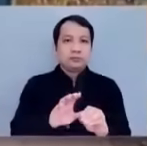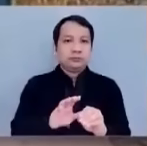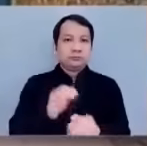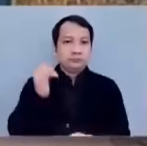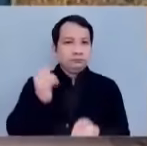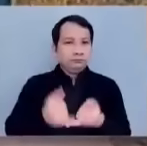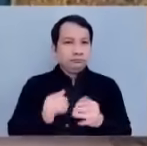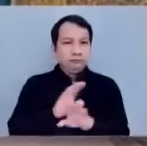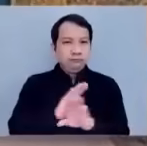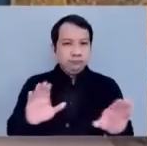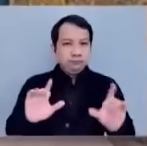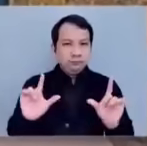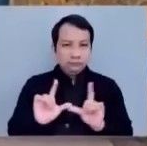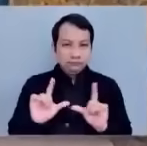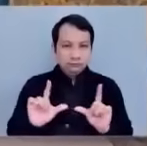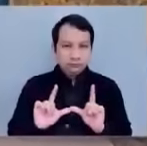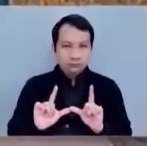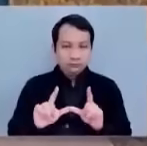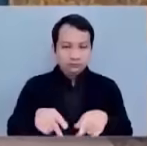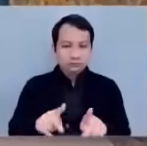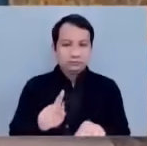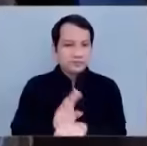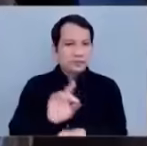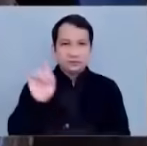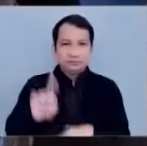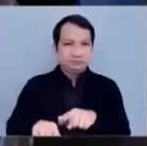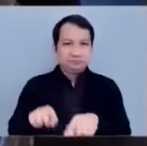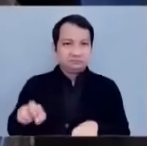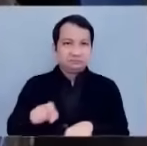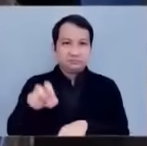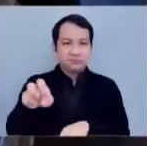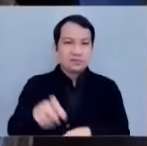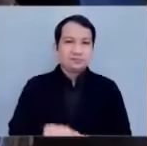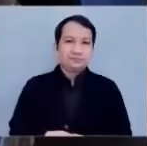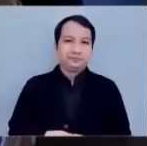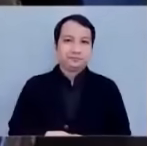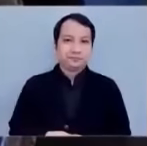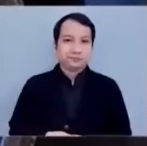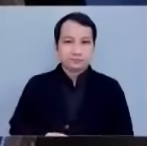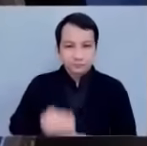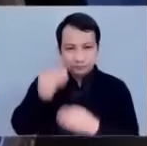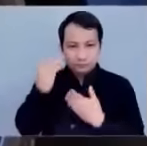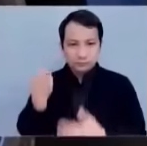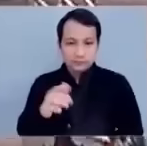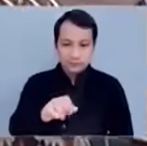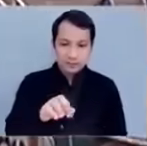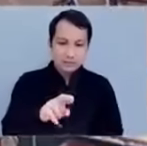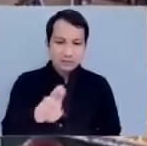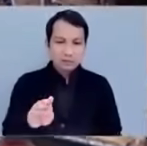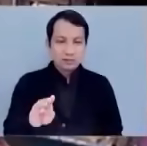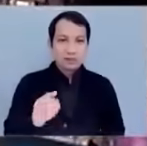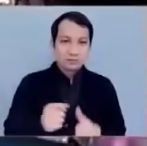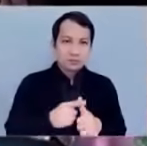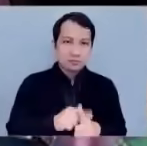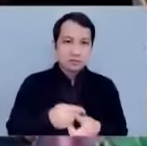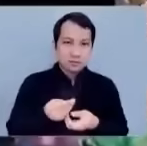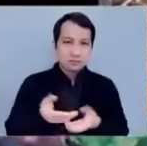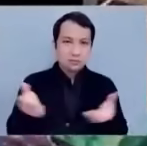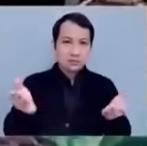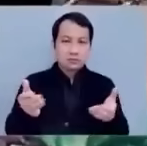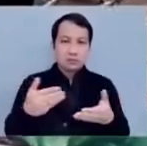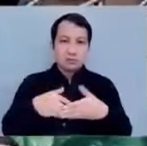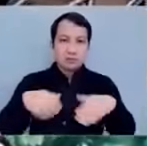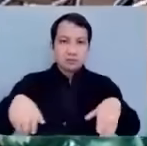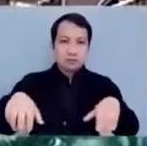kanilang prangkisa at hindi na sila maaaring makabiyahe. Nauna nang sinabi ng LTFRB na ibibigay nito sa mga kalapit na ruta ang